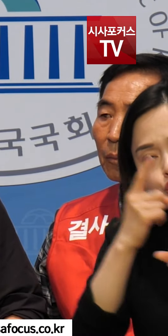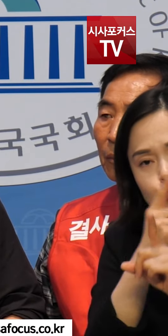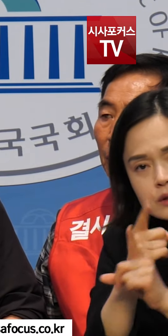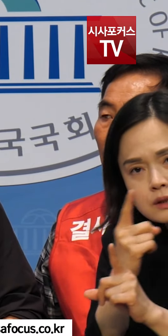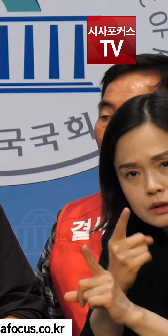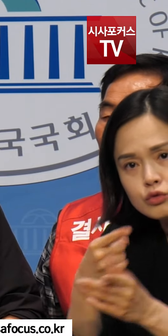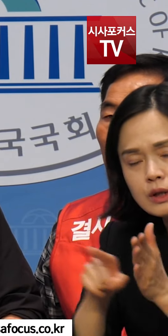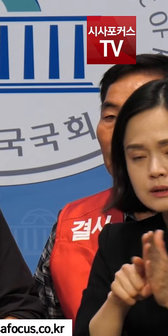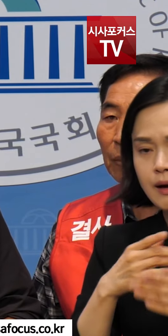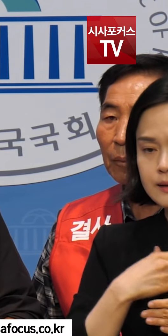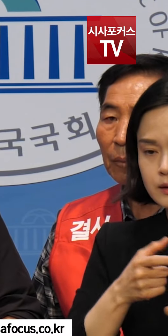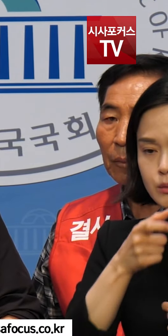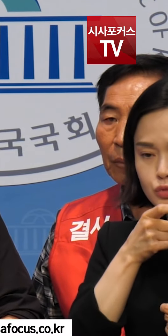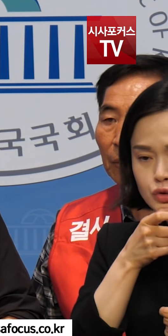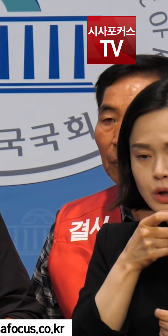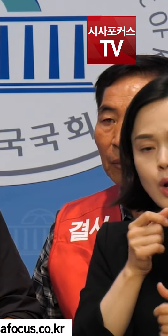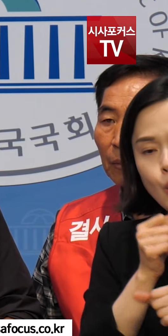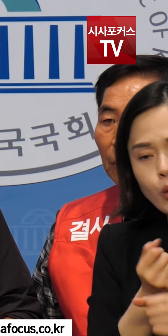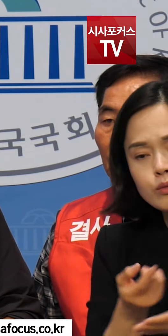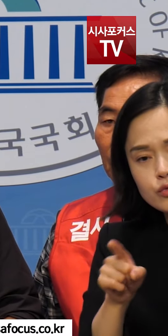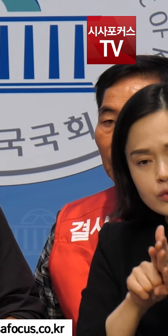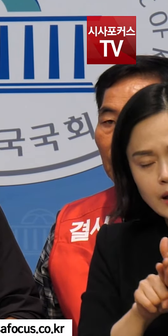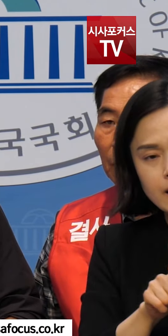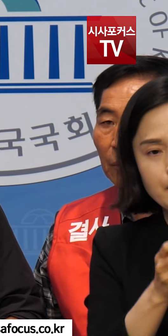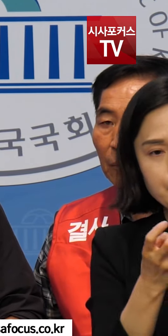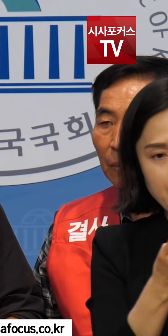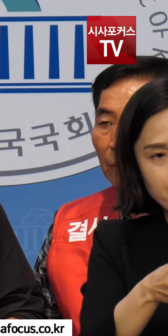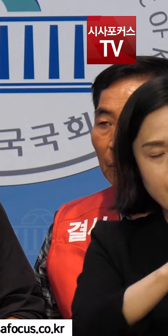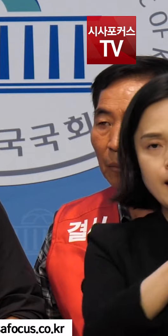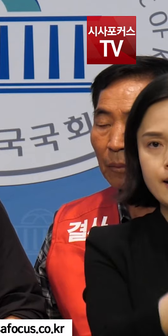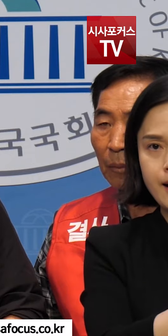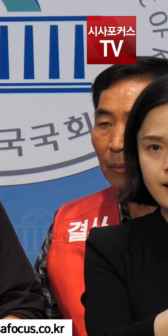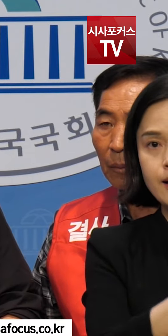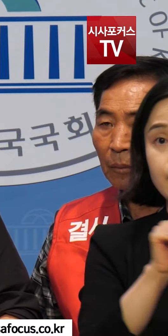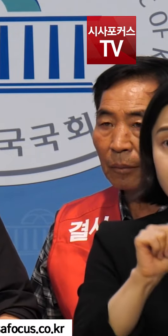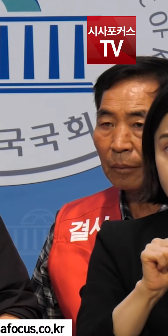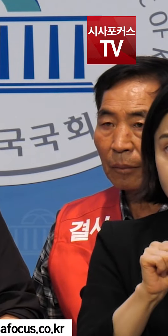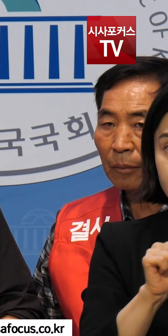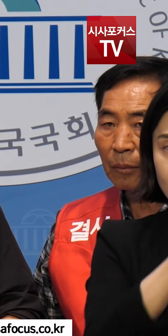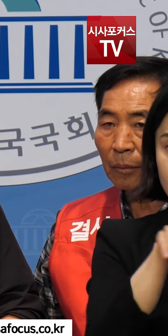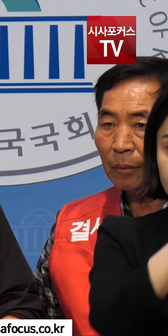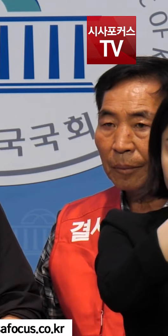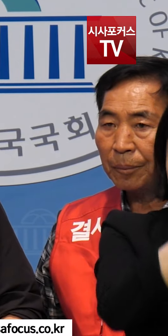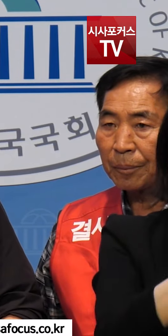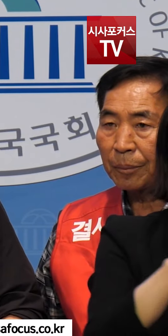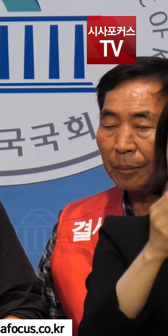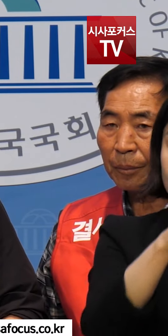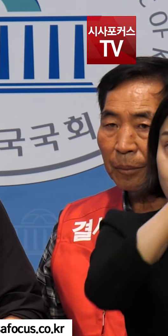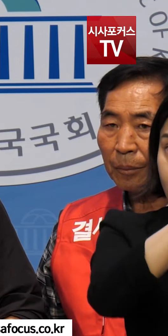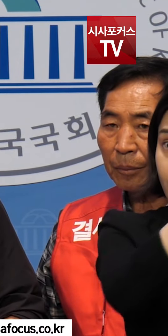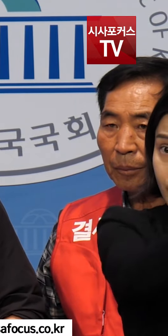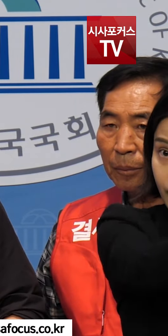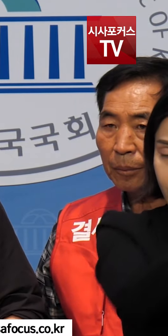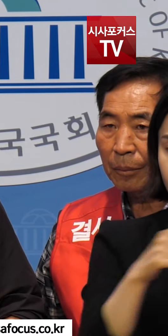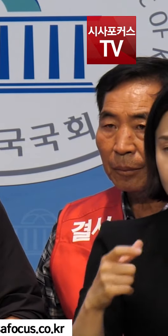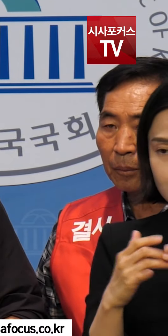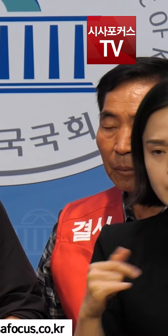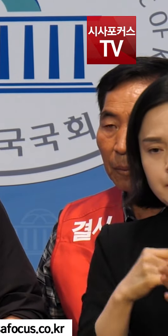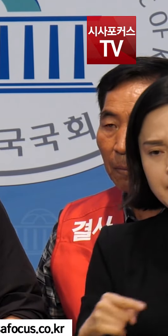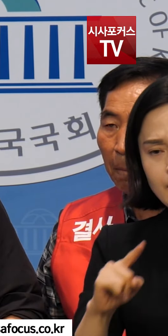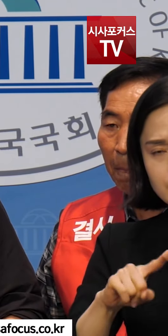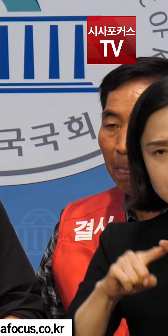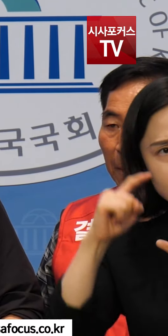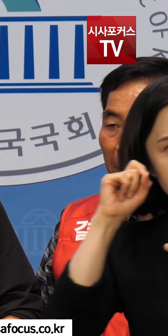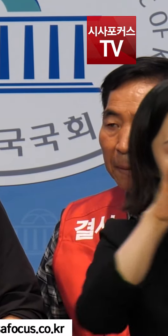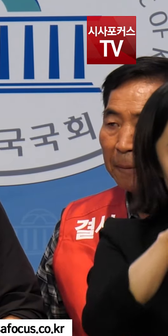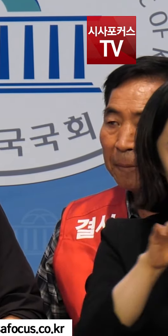계획을 수립 시행하라. 하나, 환경부와 국회는 합청 군민의 목소리에 귀 기울이고 우리의